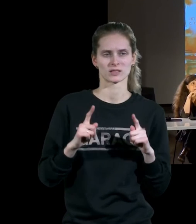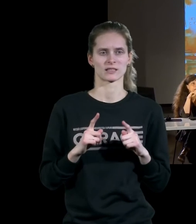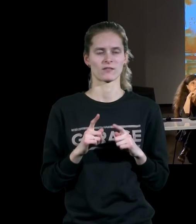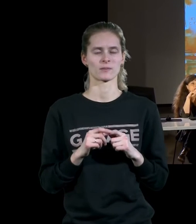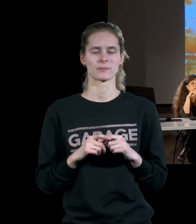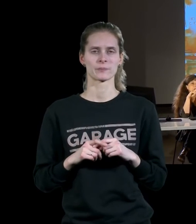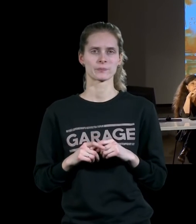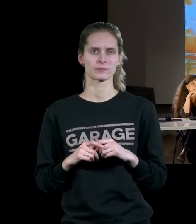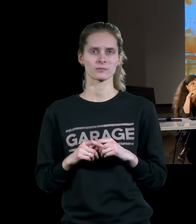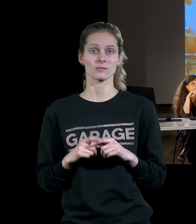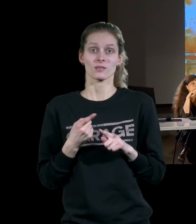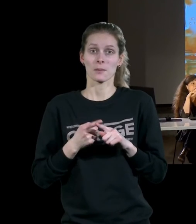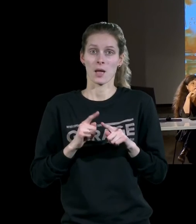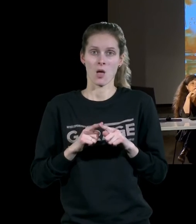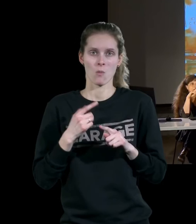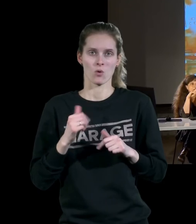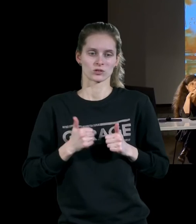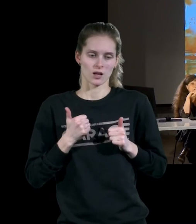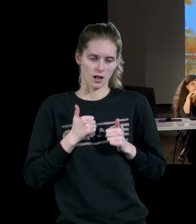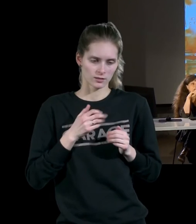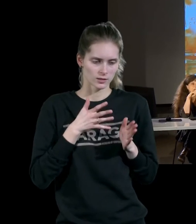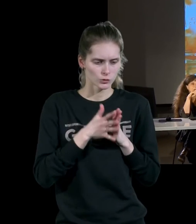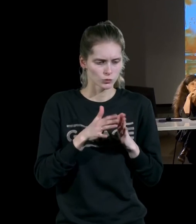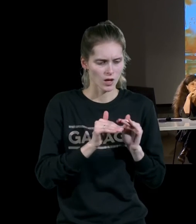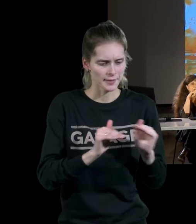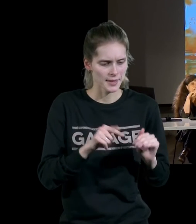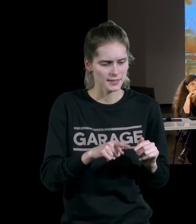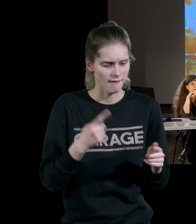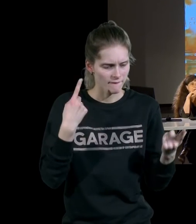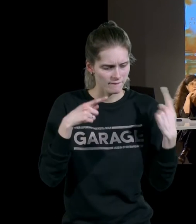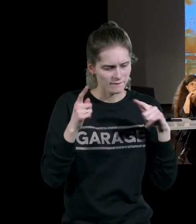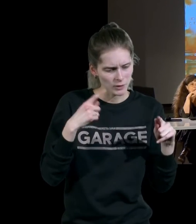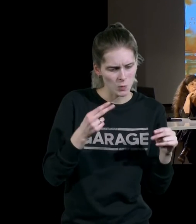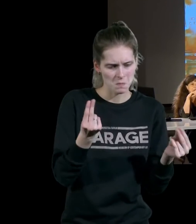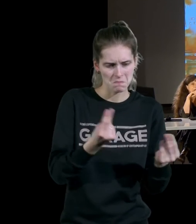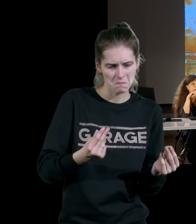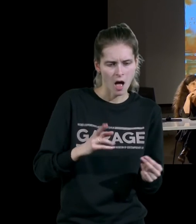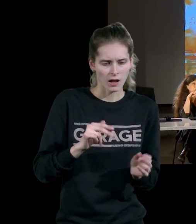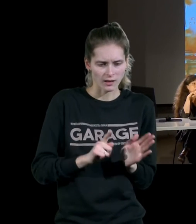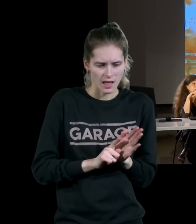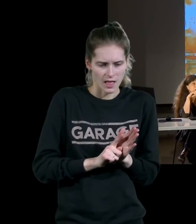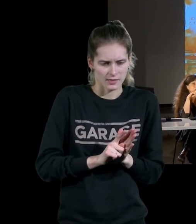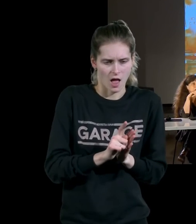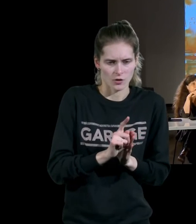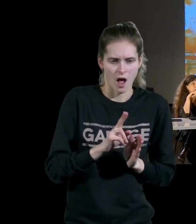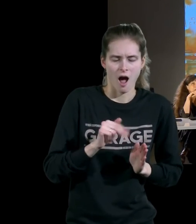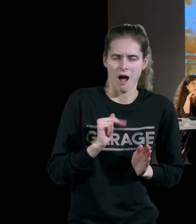И поэтому он учился у детей, пытался понять, как же они творят, как же они рисуют, с чего они начинают. И для него было очень важно, что